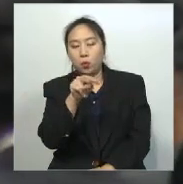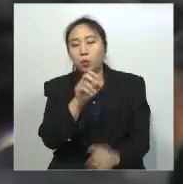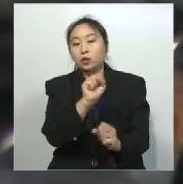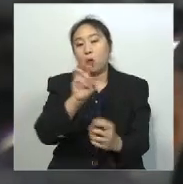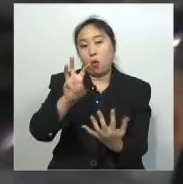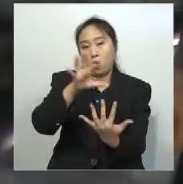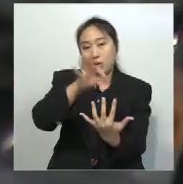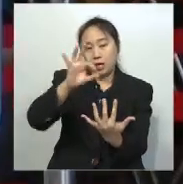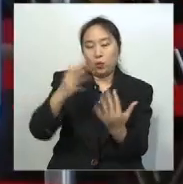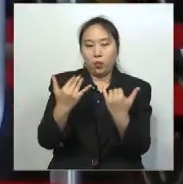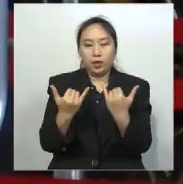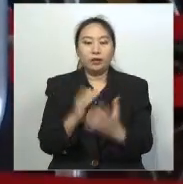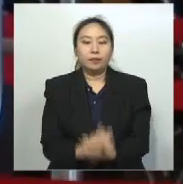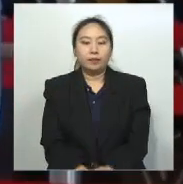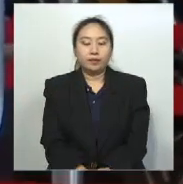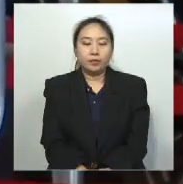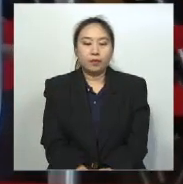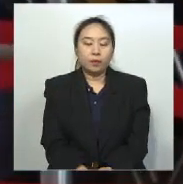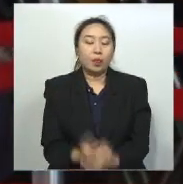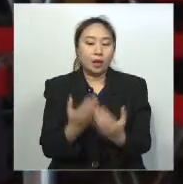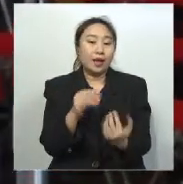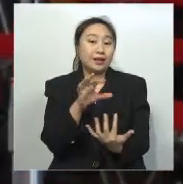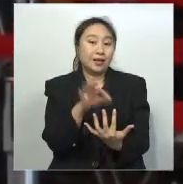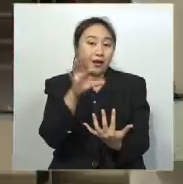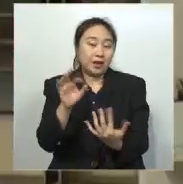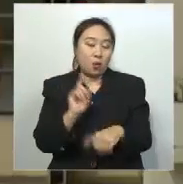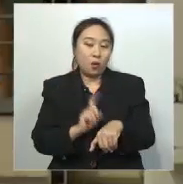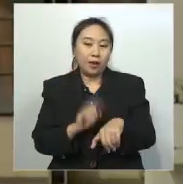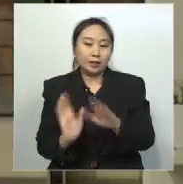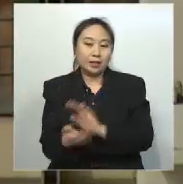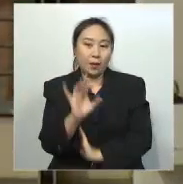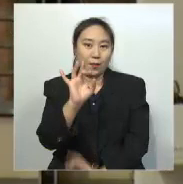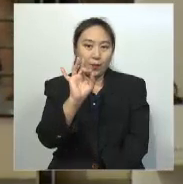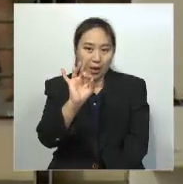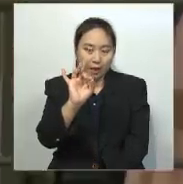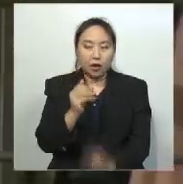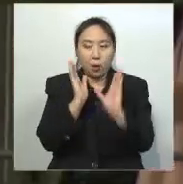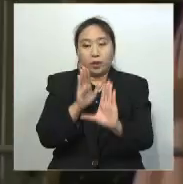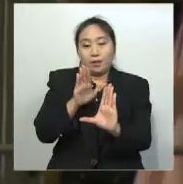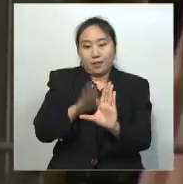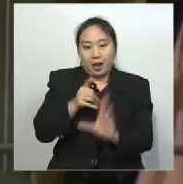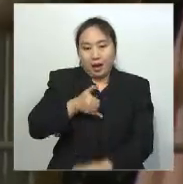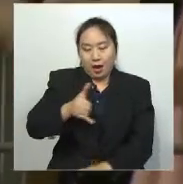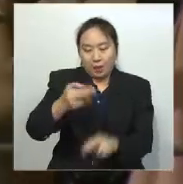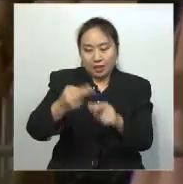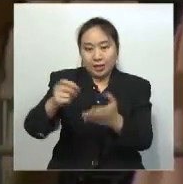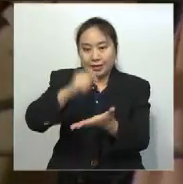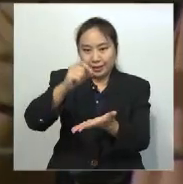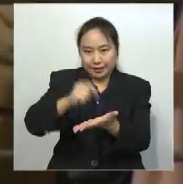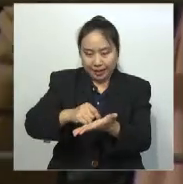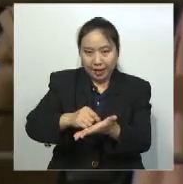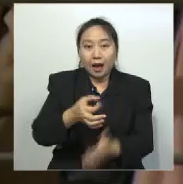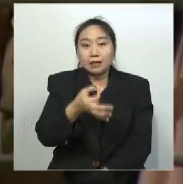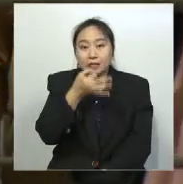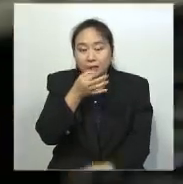าสตร์ในวันนี้ด้วยค่ะสำหรับขั้นตอนการคัดเลือกนะคะในเวลา 8:00 นผู้สมัครเข้ารายงานตัวต่อเจ้าหน้าที่ตามกลุ่มส